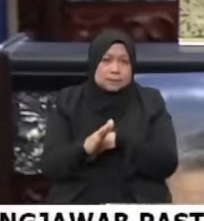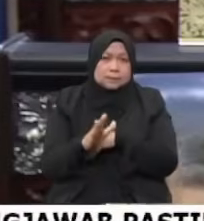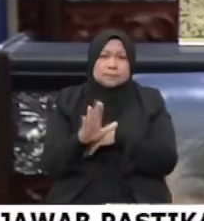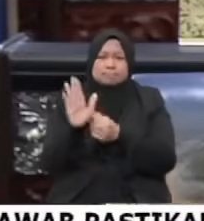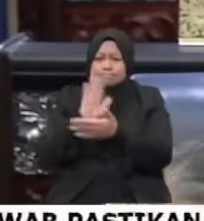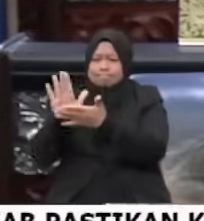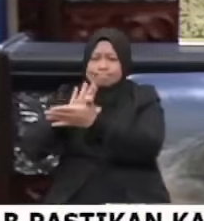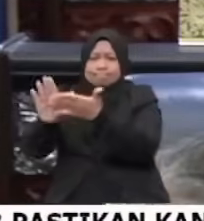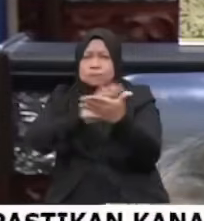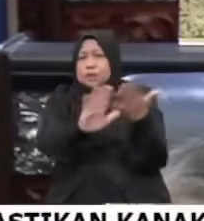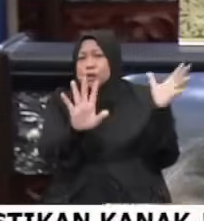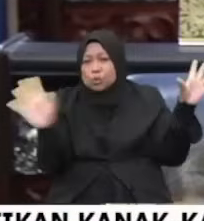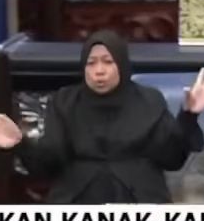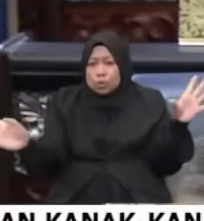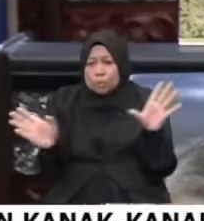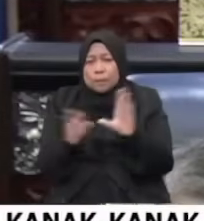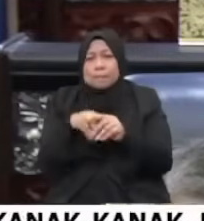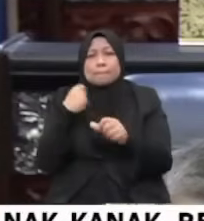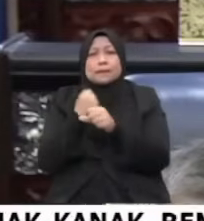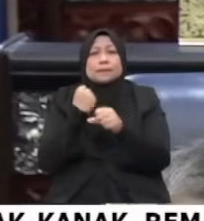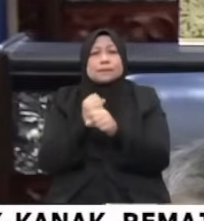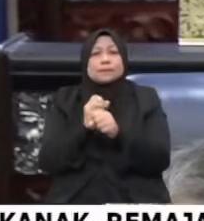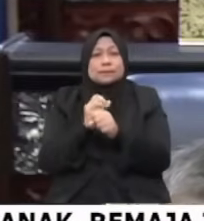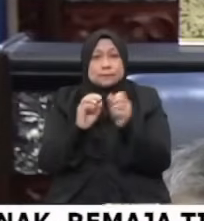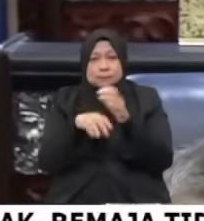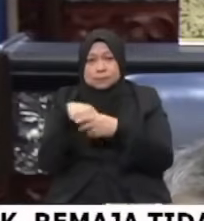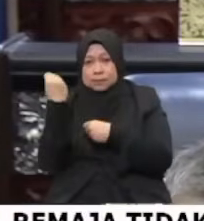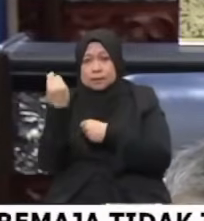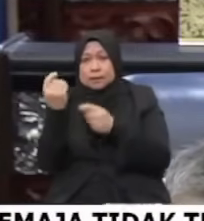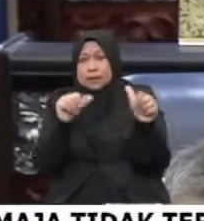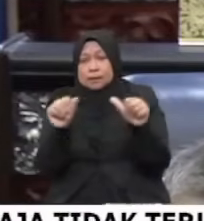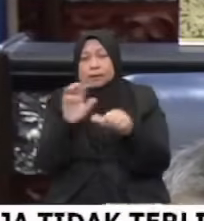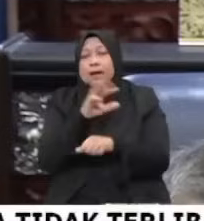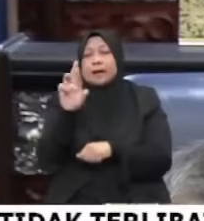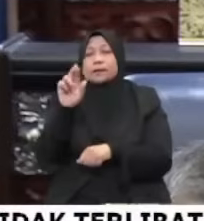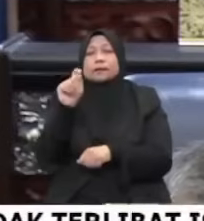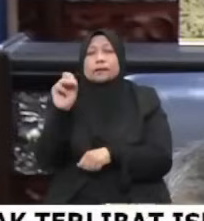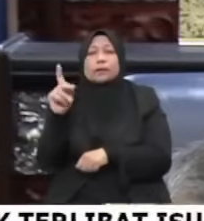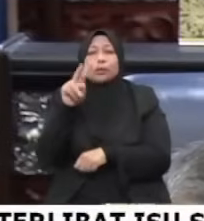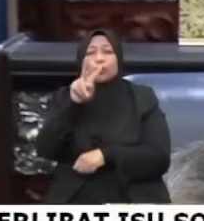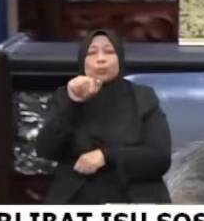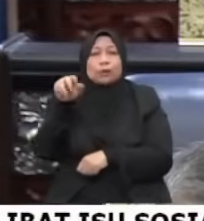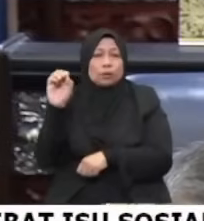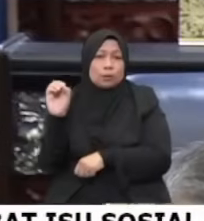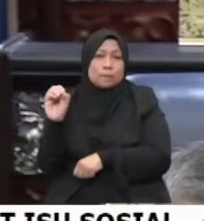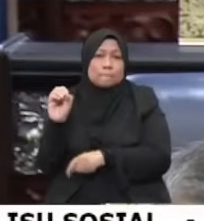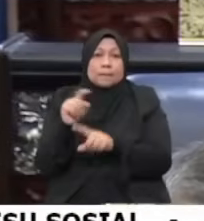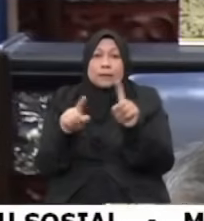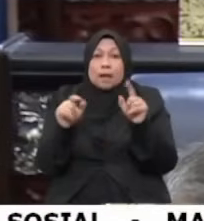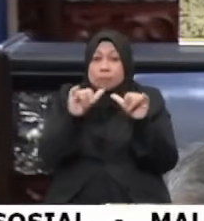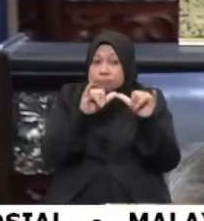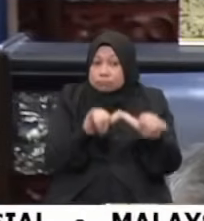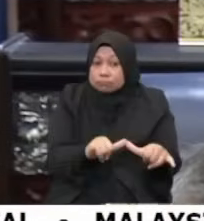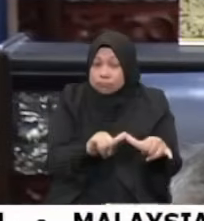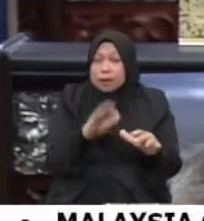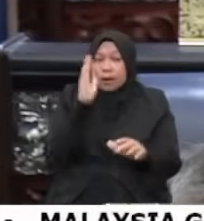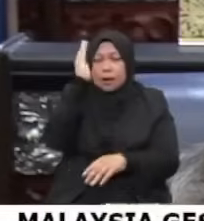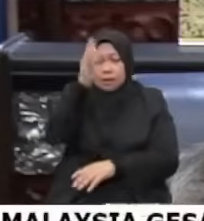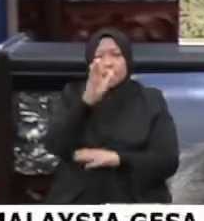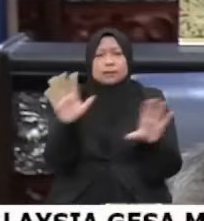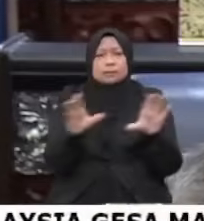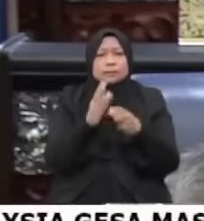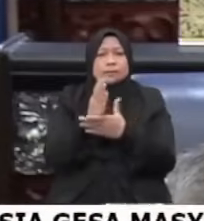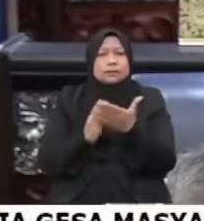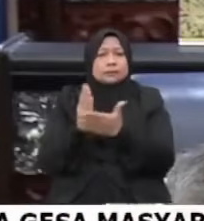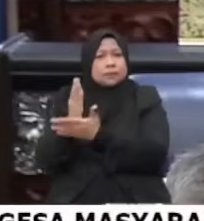pengemaskinian jumlah kuota pekerja asing yang aktif dan selepas rtk 2.0 bagi kuota yang tinggal akan disalurkan kepada